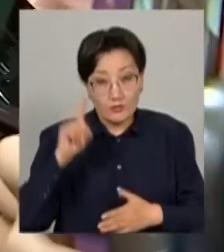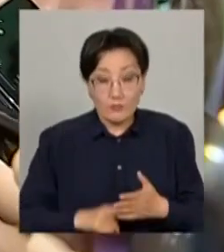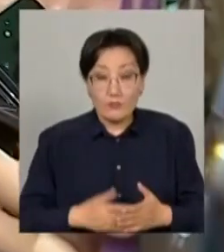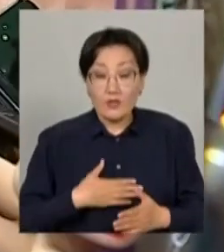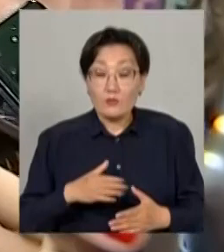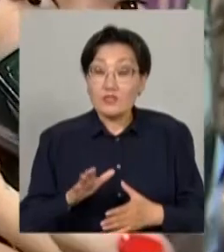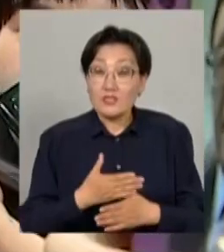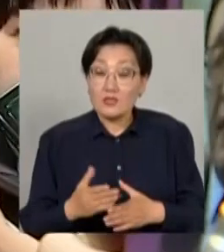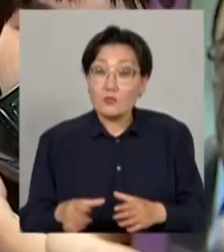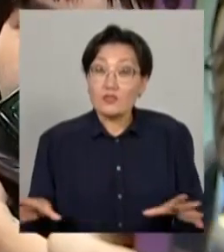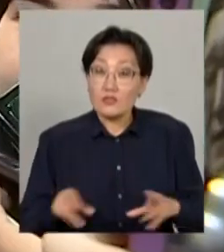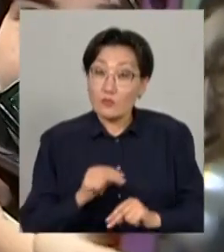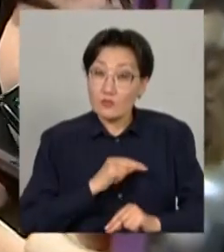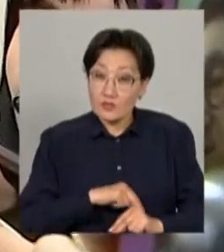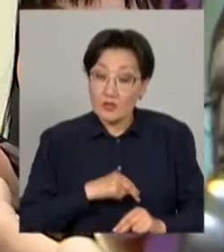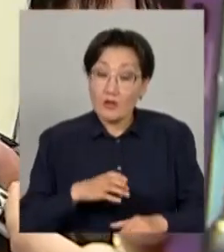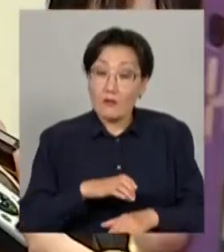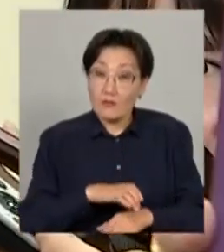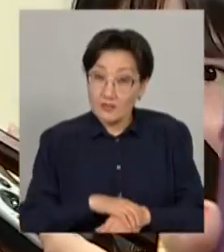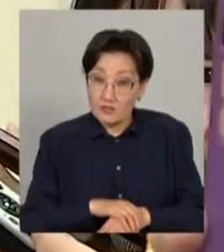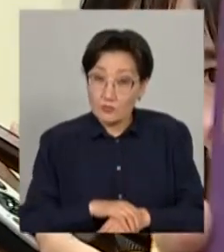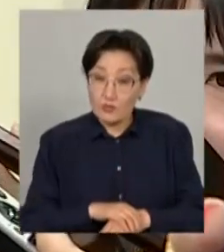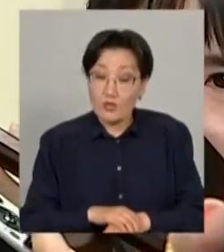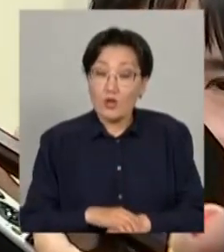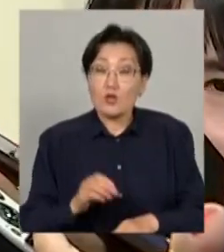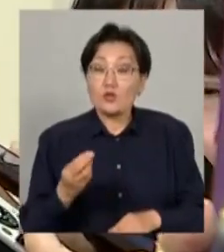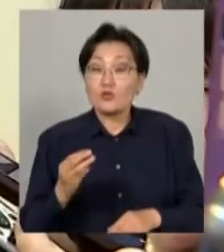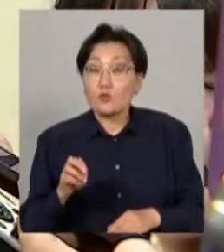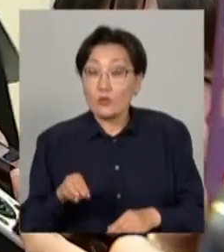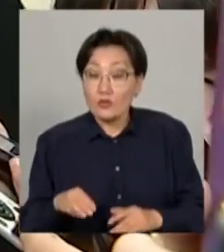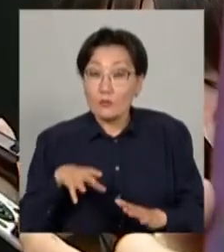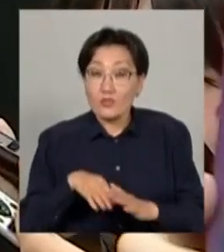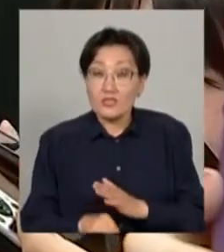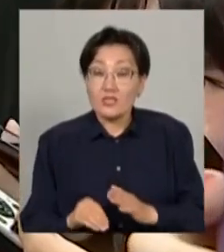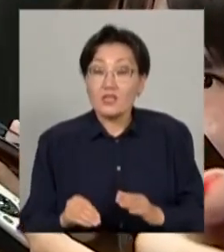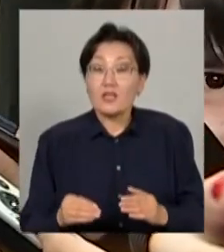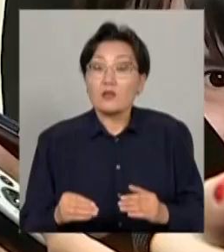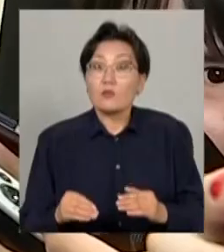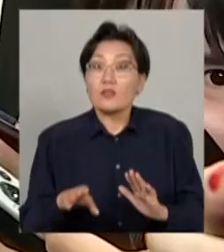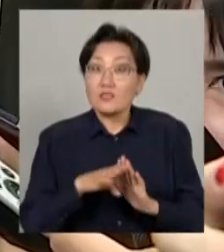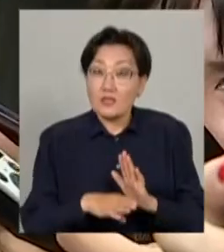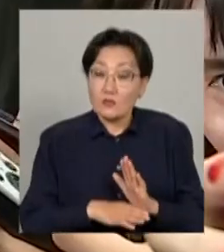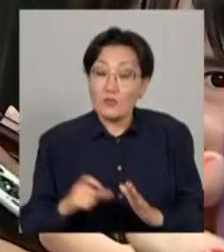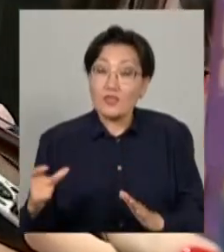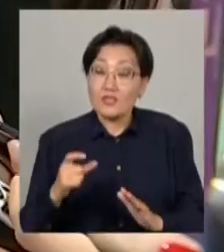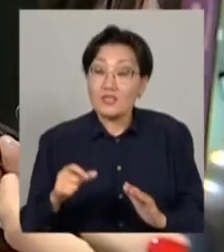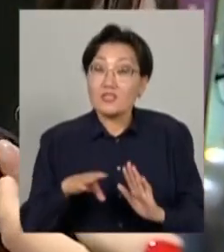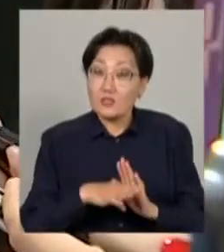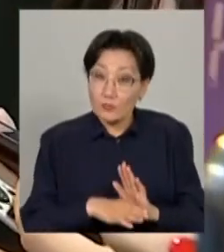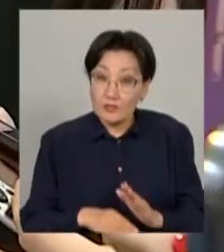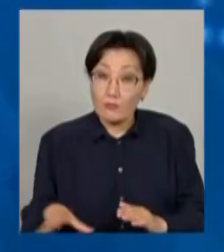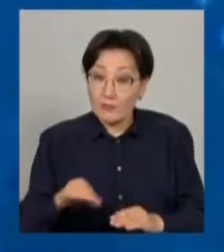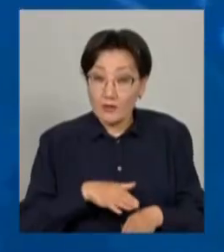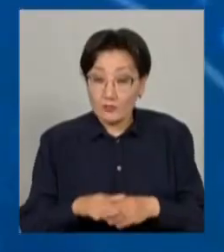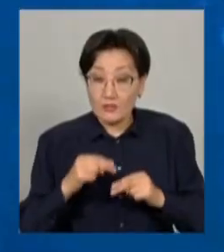елдер арасындағы стратегиялық әріптестік факторларда шот, оның ішінде саны мен экономикалық параметрлерде ескеріледі.